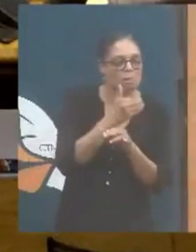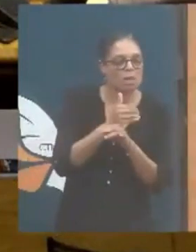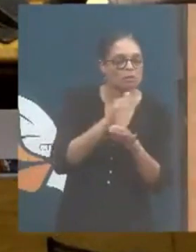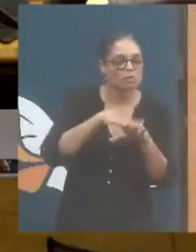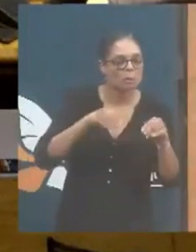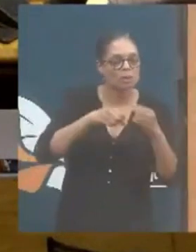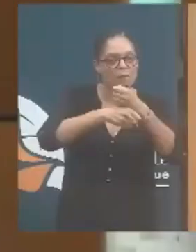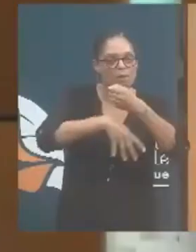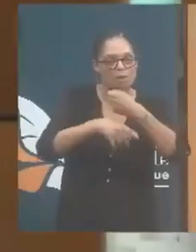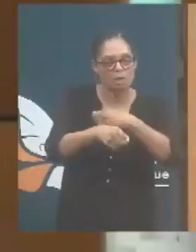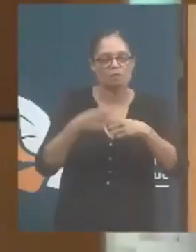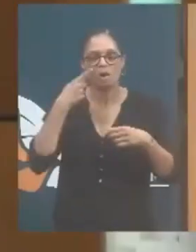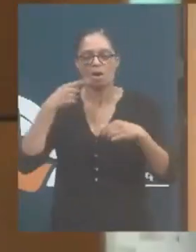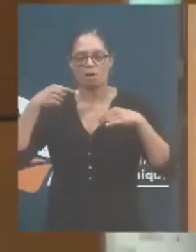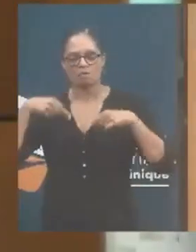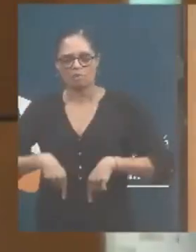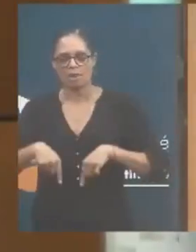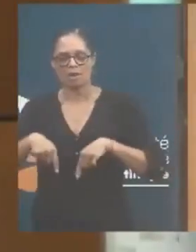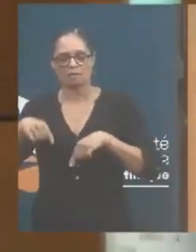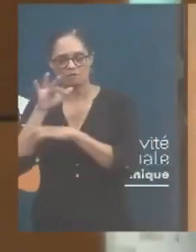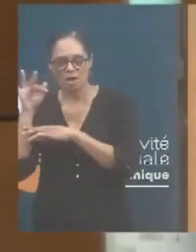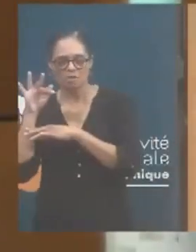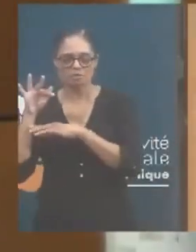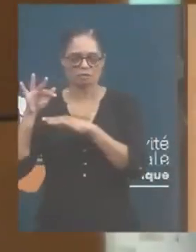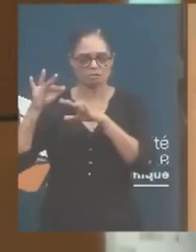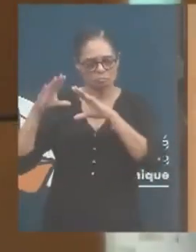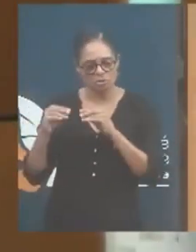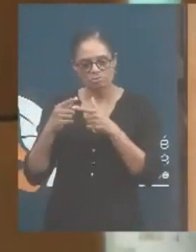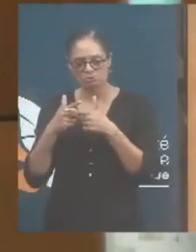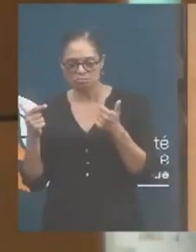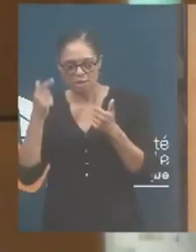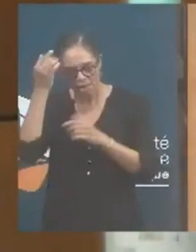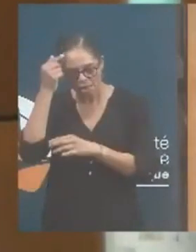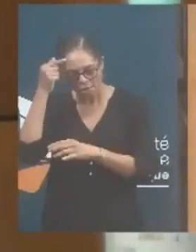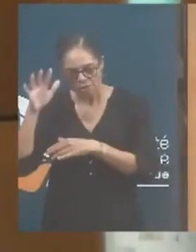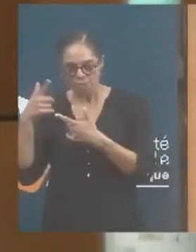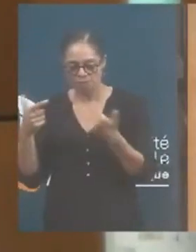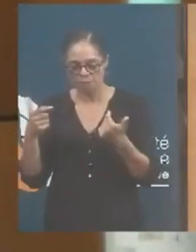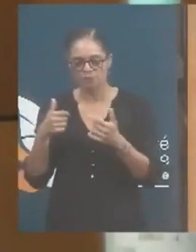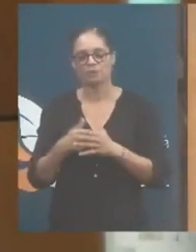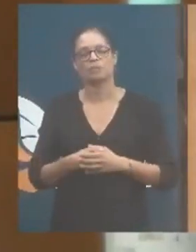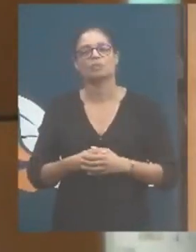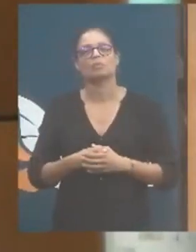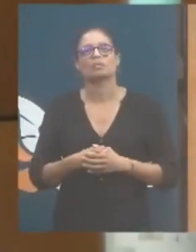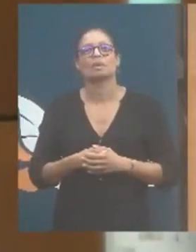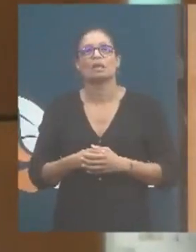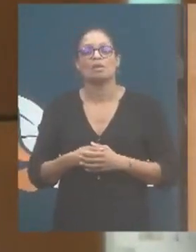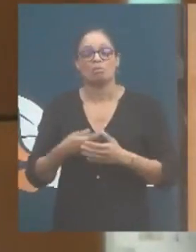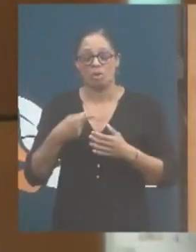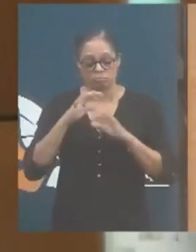la position que le gouvernement français a prise, et en regardant la manière dont nous avons analysé, mes collègues ont signalé, j'ai été